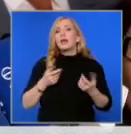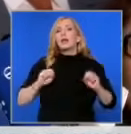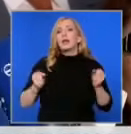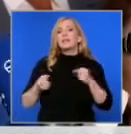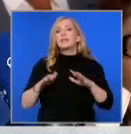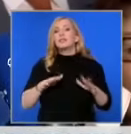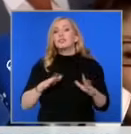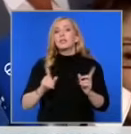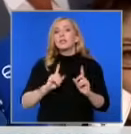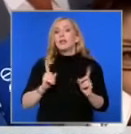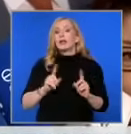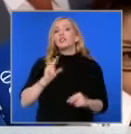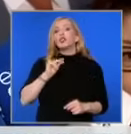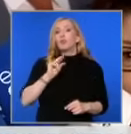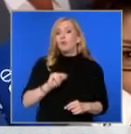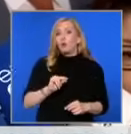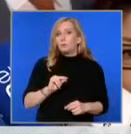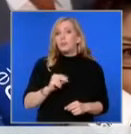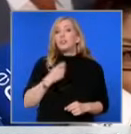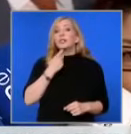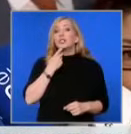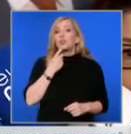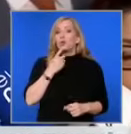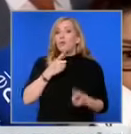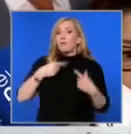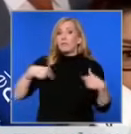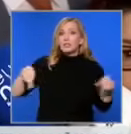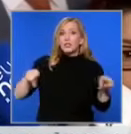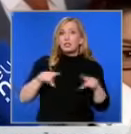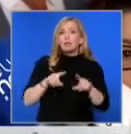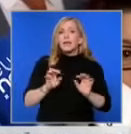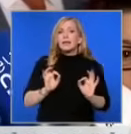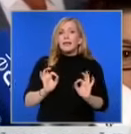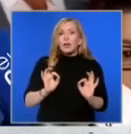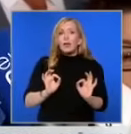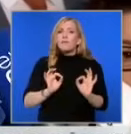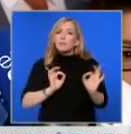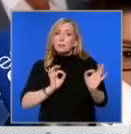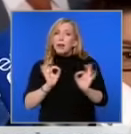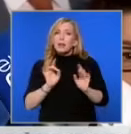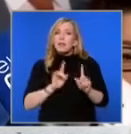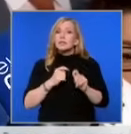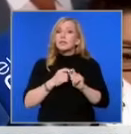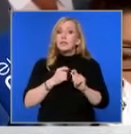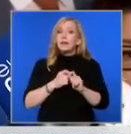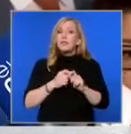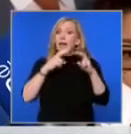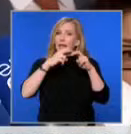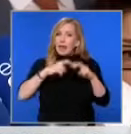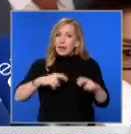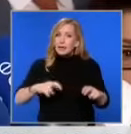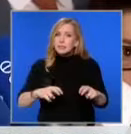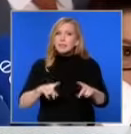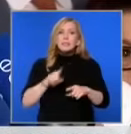резки движения не трябва да се говори. Защото всичко е крехко, внимателно, трябва да се направи анализа и само